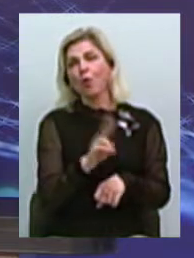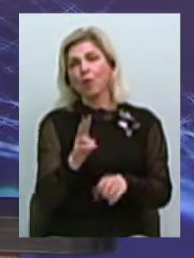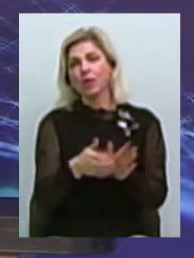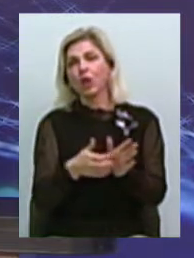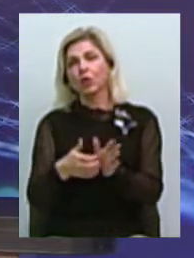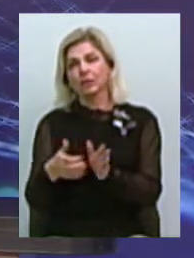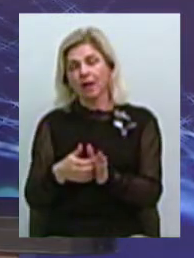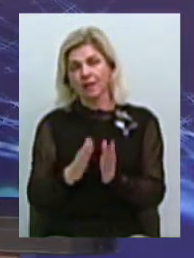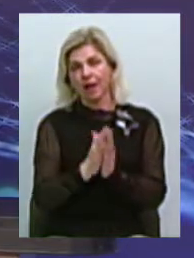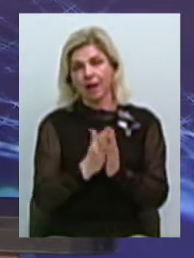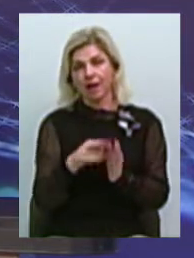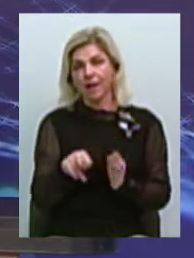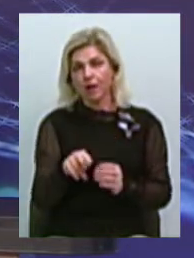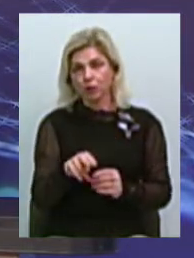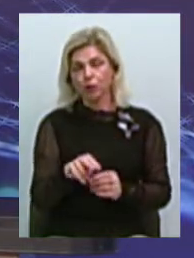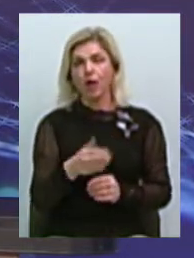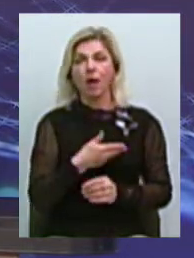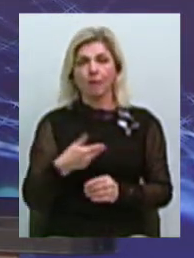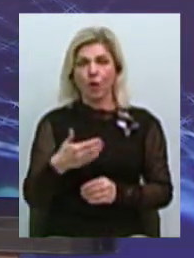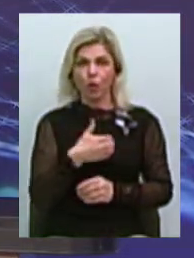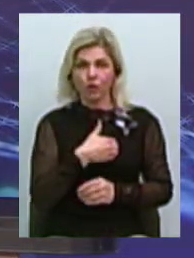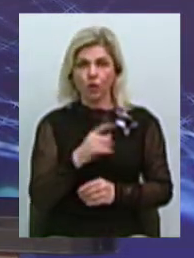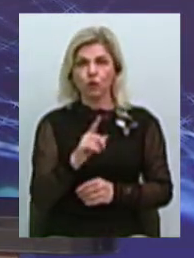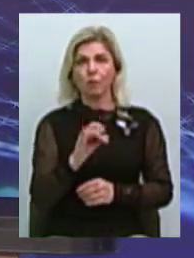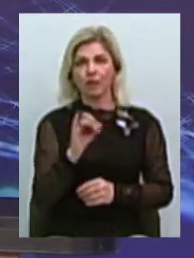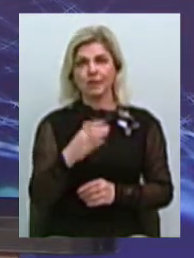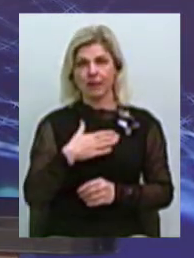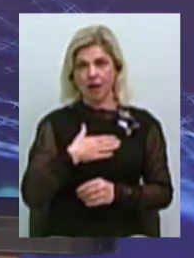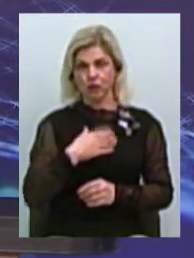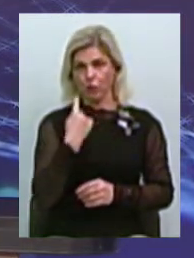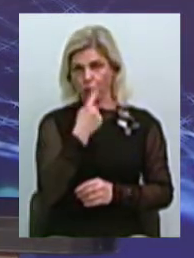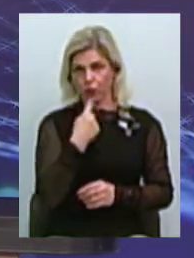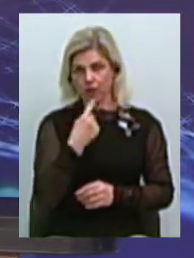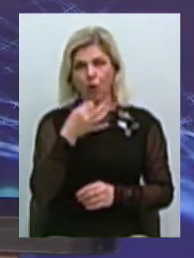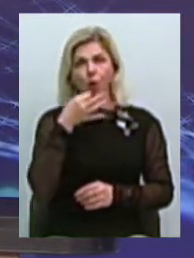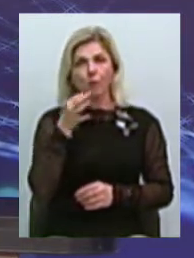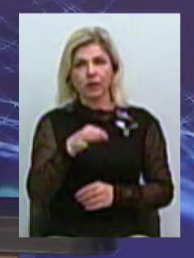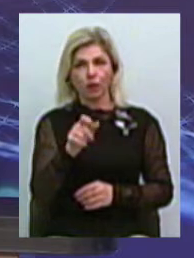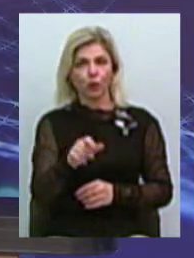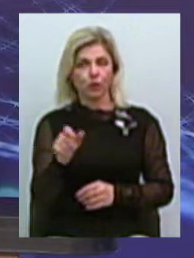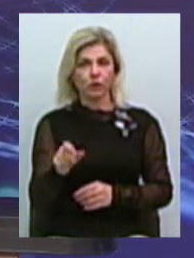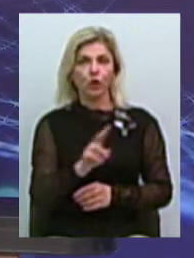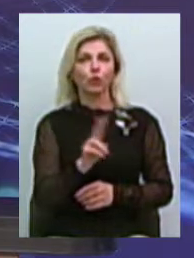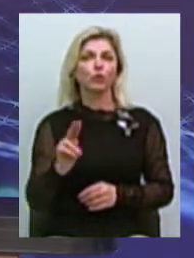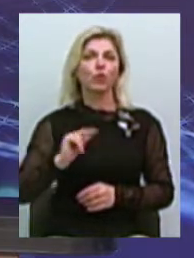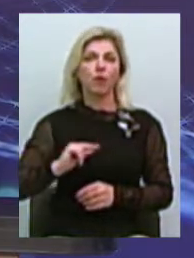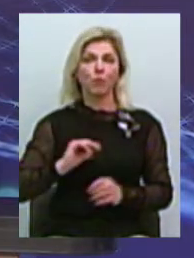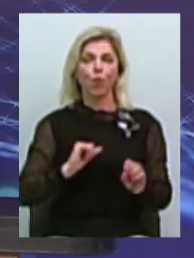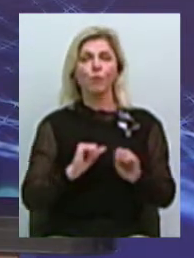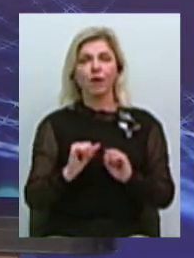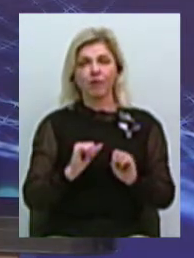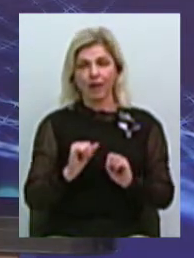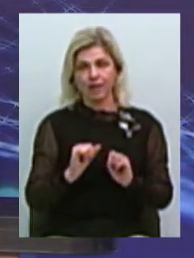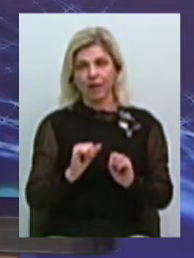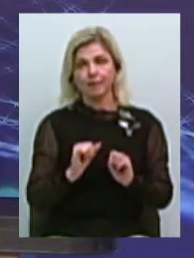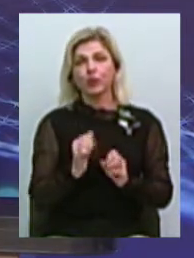але ми б хотіли, щоб з наших вуст, безпосередньо компетентних людей, які працюють в управлінні Державної служби якості